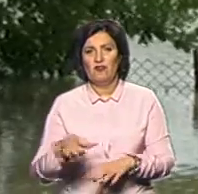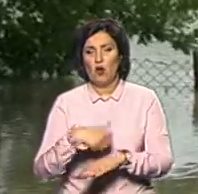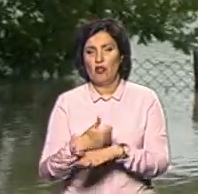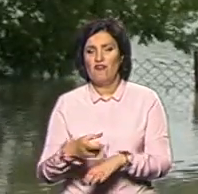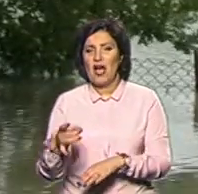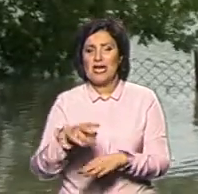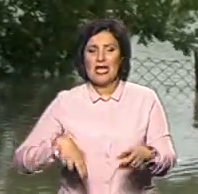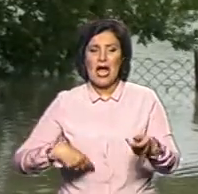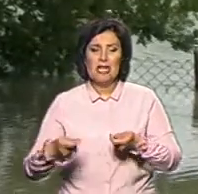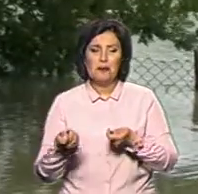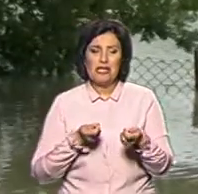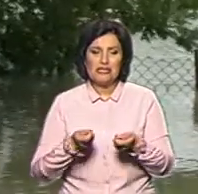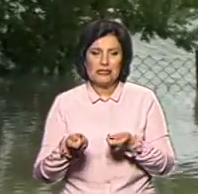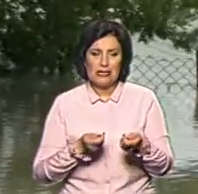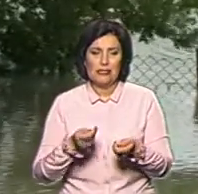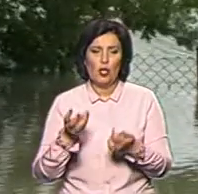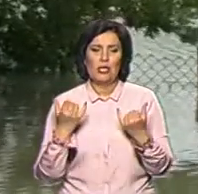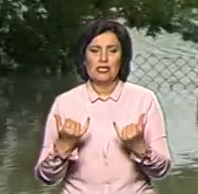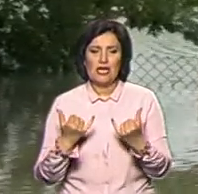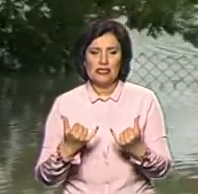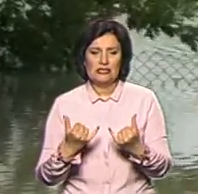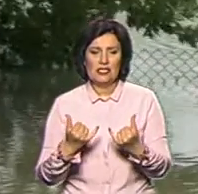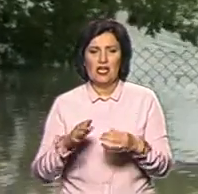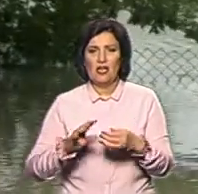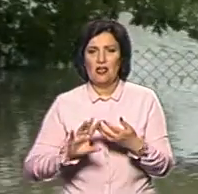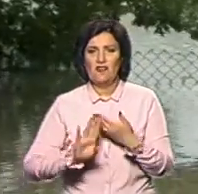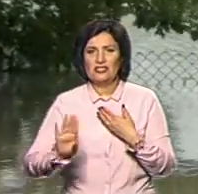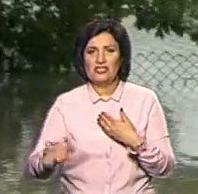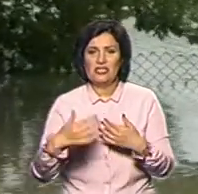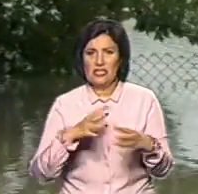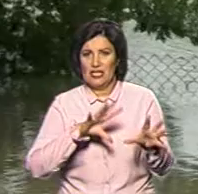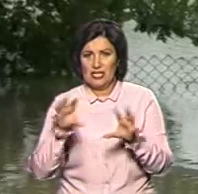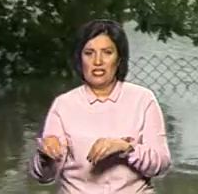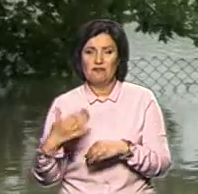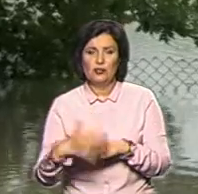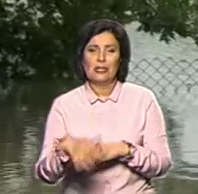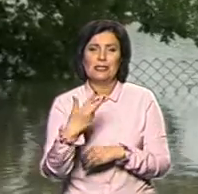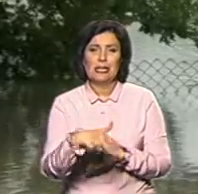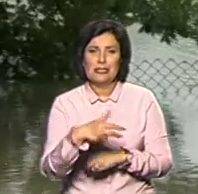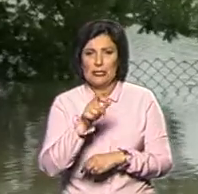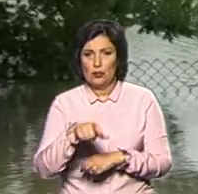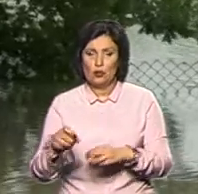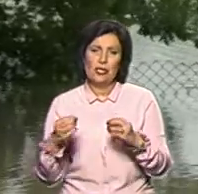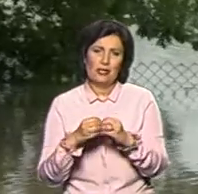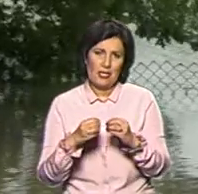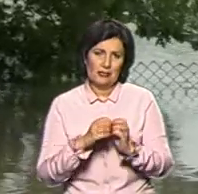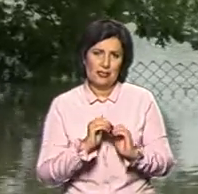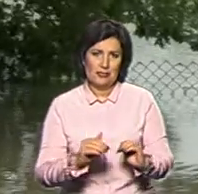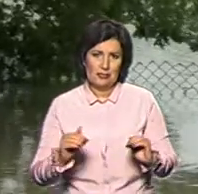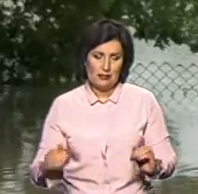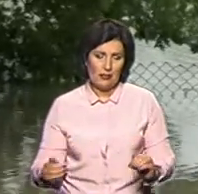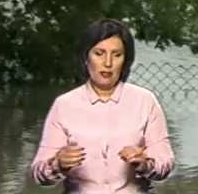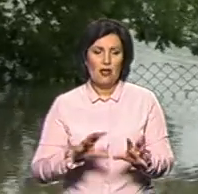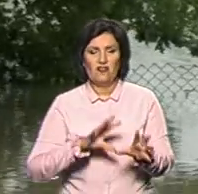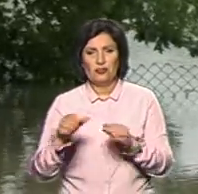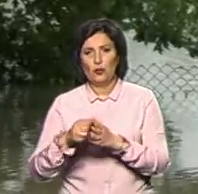райадміністрації Олег Мельничук, то наразі відселили вже приблизно 30 людей, з них понад 10 дітей. Відселюють зараз